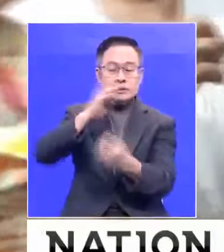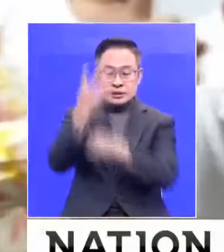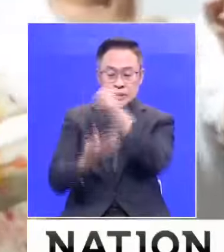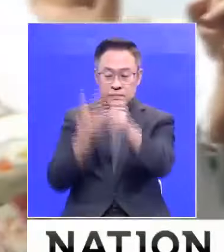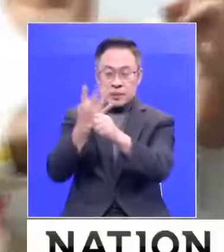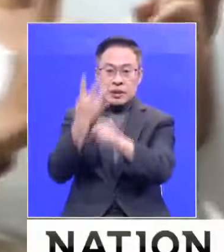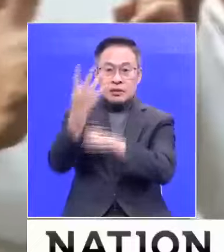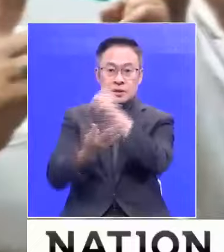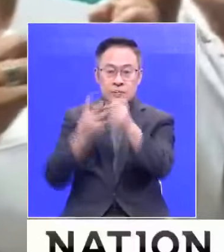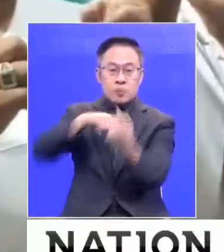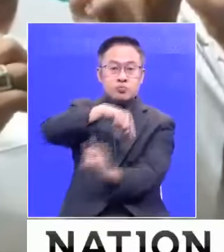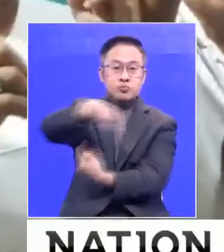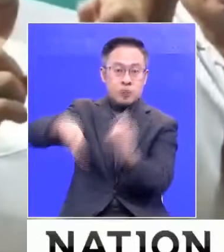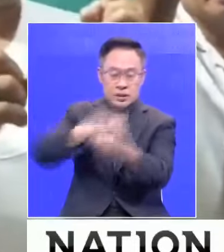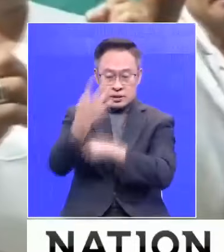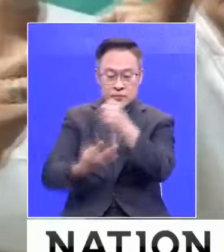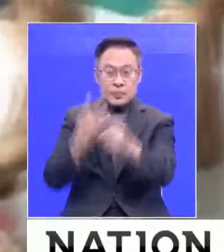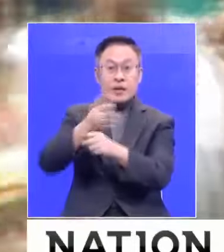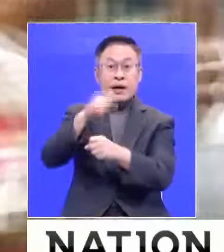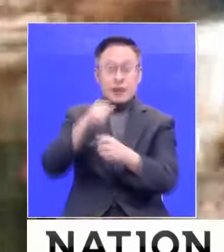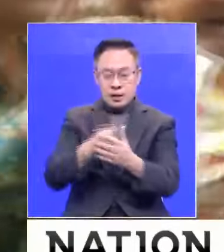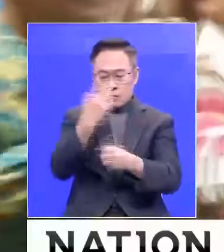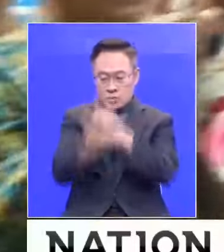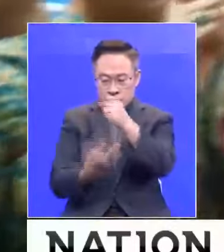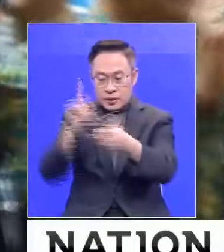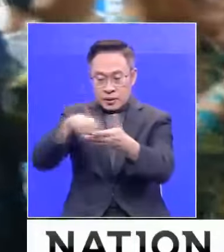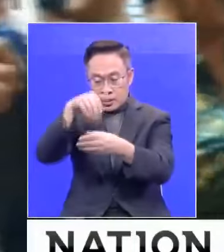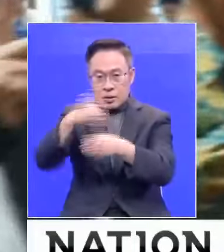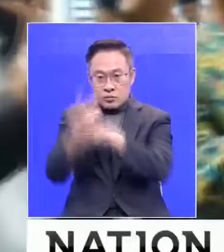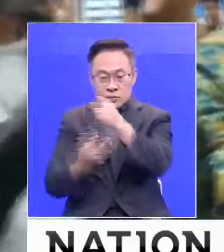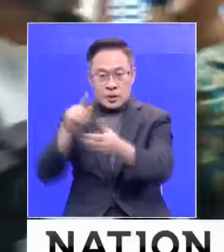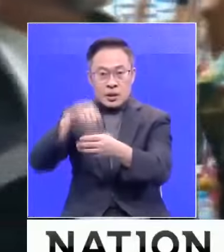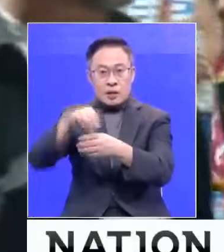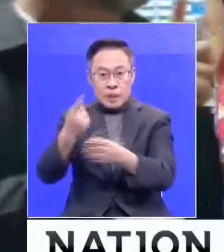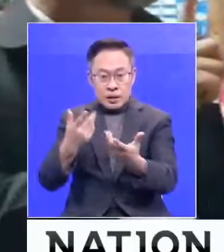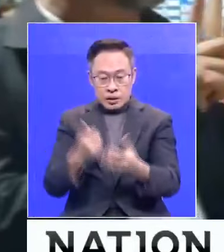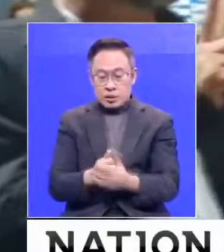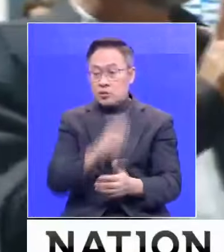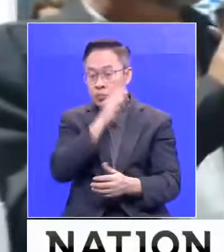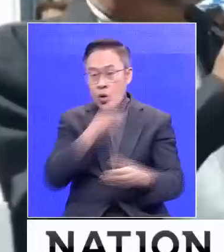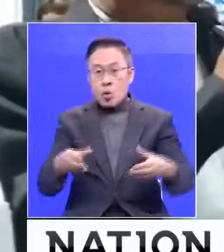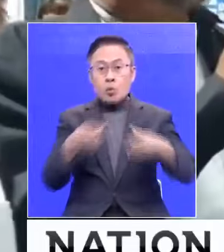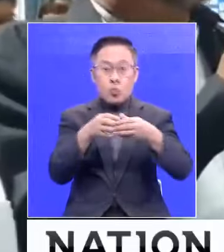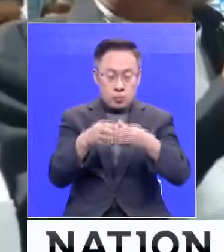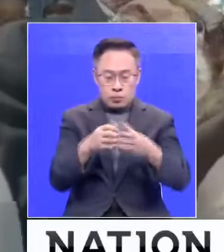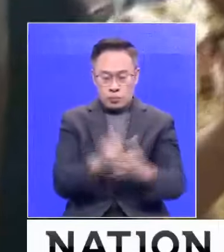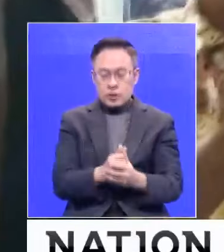สมมตินะคนเชียร์บิ๊กแจ๊ดหรือคนเชียร์ลุงชาญหรือถ้าเกิดสมมติจะมีเลือกตั้งใหม่จริงกองเชียร์ใครแค่ไม่ออกจากบ้านไปเลือกตั้งในคะแนนมันพลิกเล